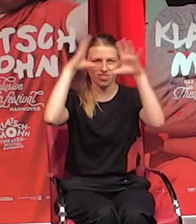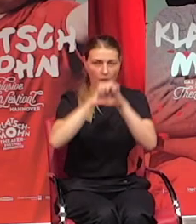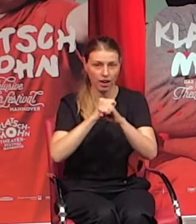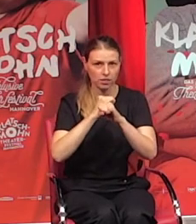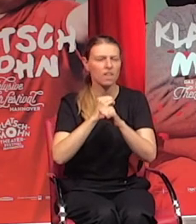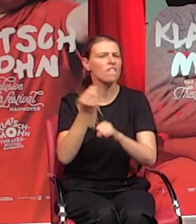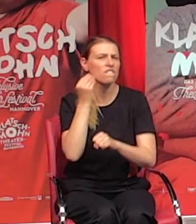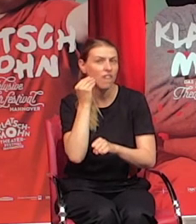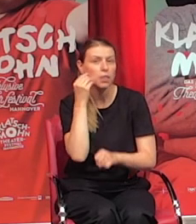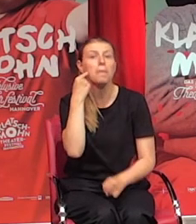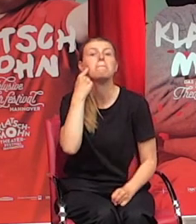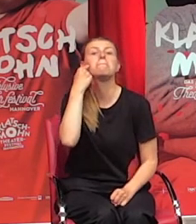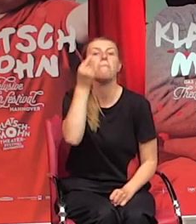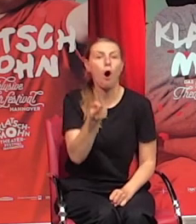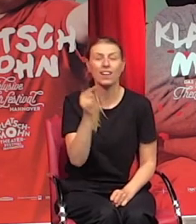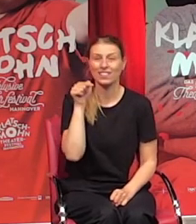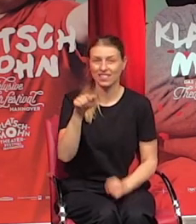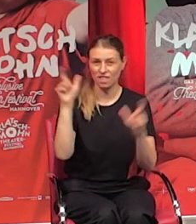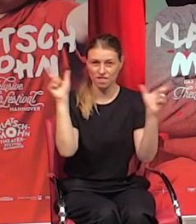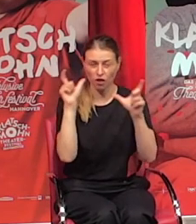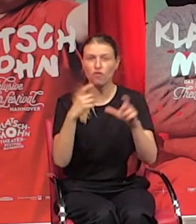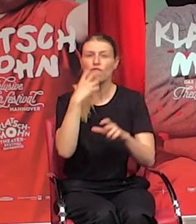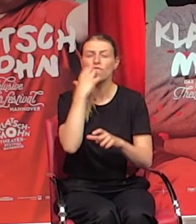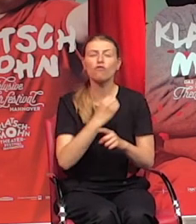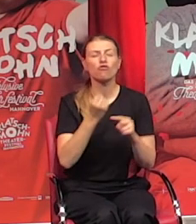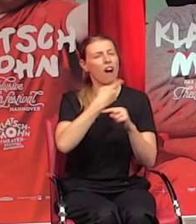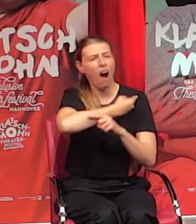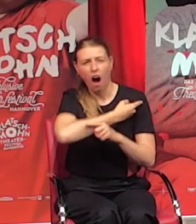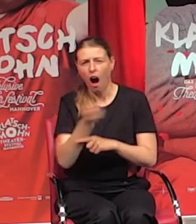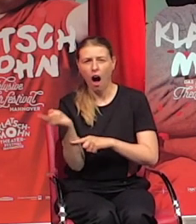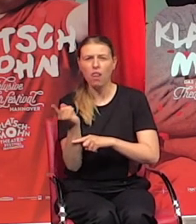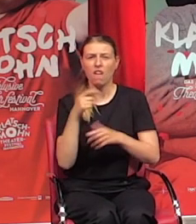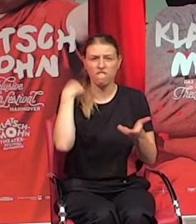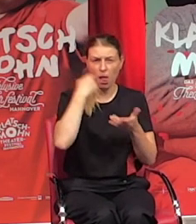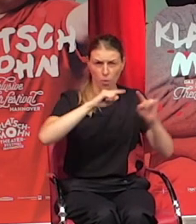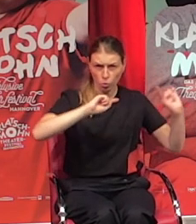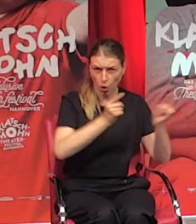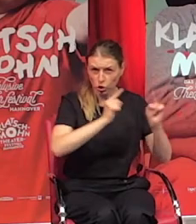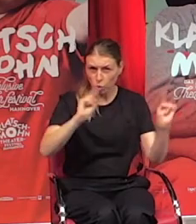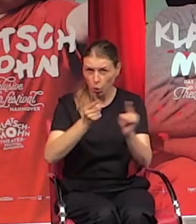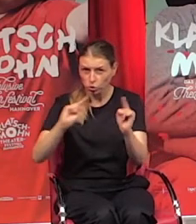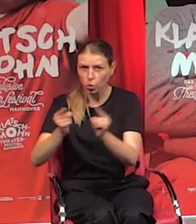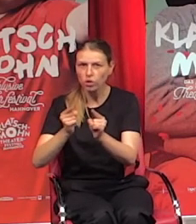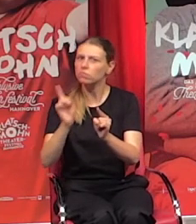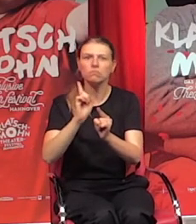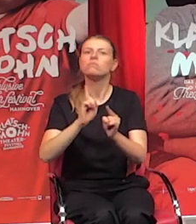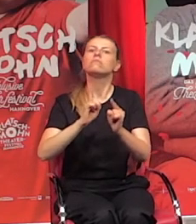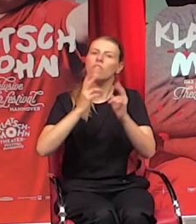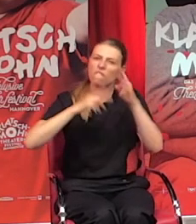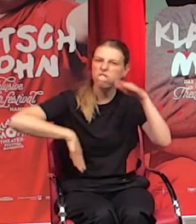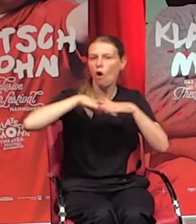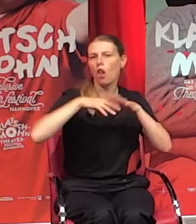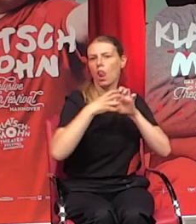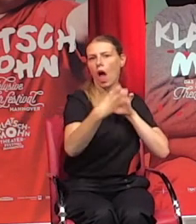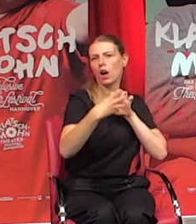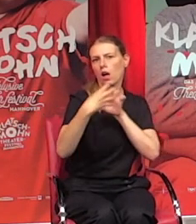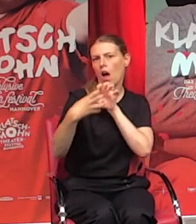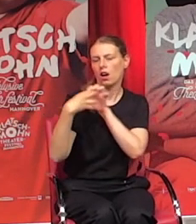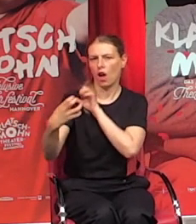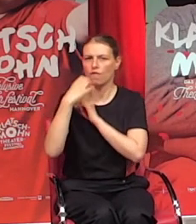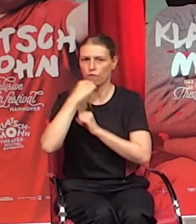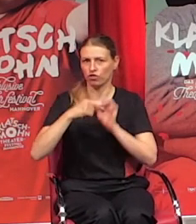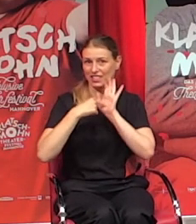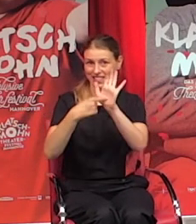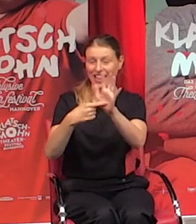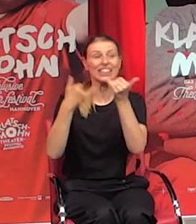so eine Veranstaltung, wo alle Filme, die in Kurzform gezeigt werden, nochmal in voller Länge gezeigt werden. Und das war ja der Trailer